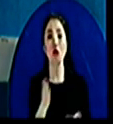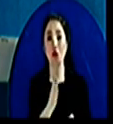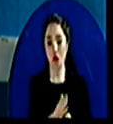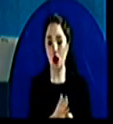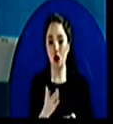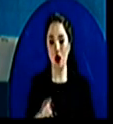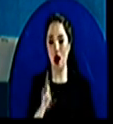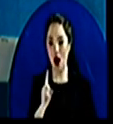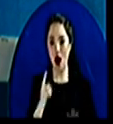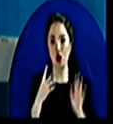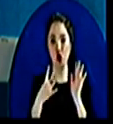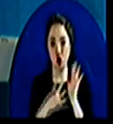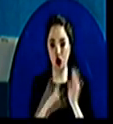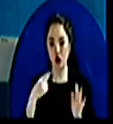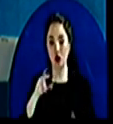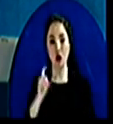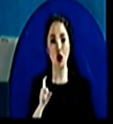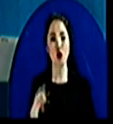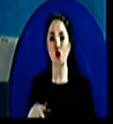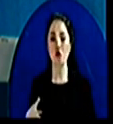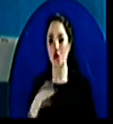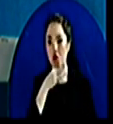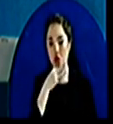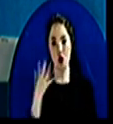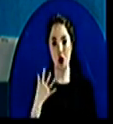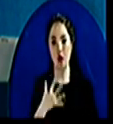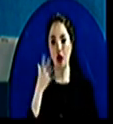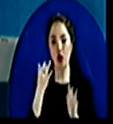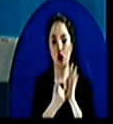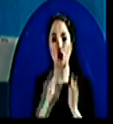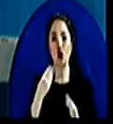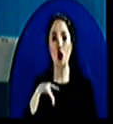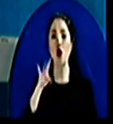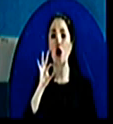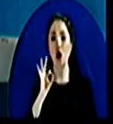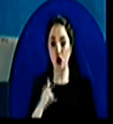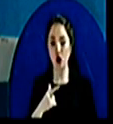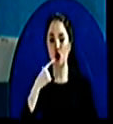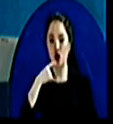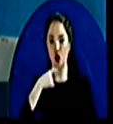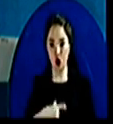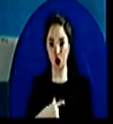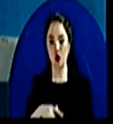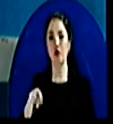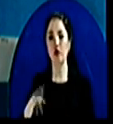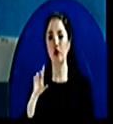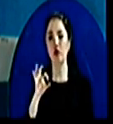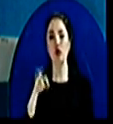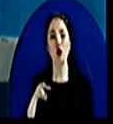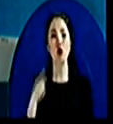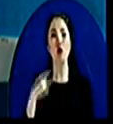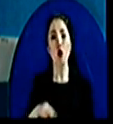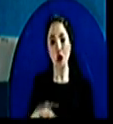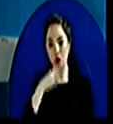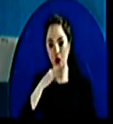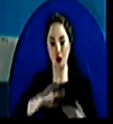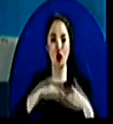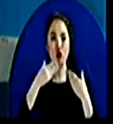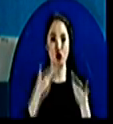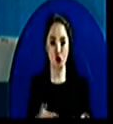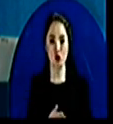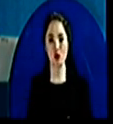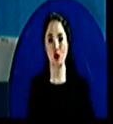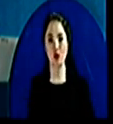байгаа. 19-р цуурлаараа бид улсын хурлын 57-р тургаас сонгогдсон улсын хурлын гишүүн Л.Болдын болдын тойрогт